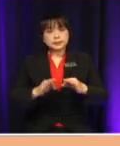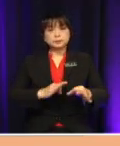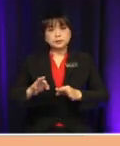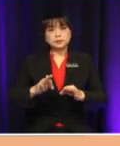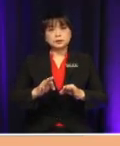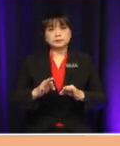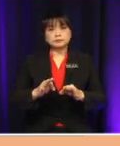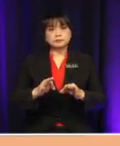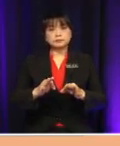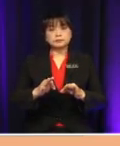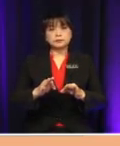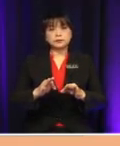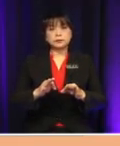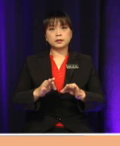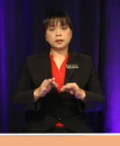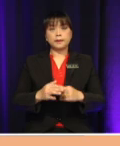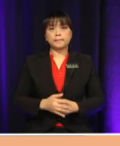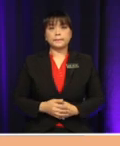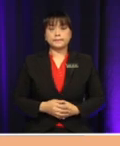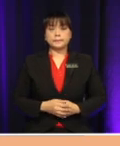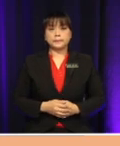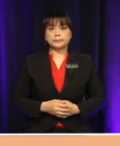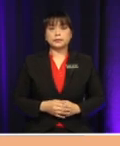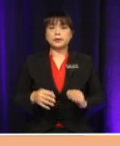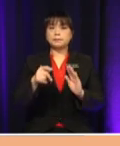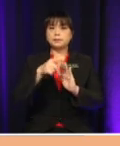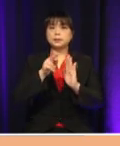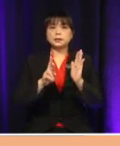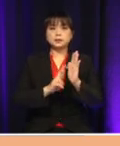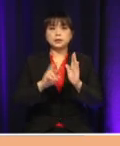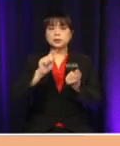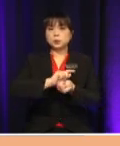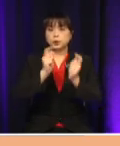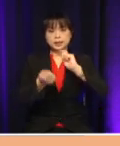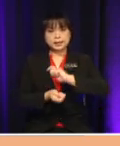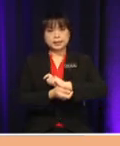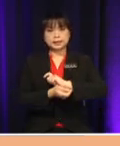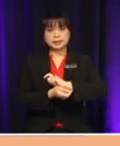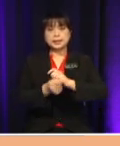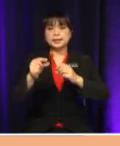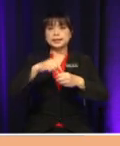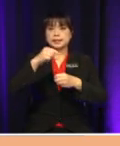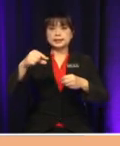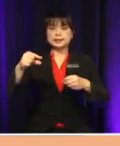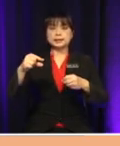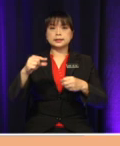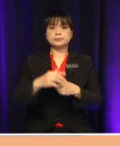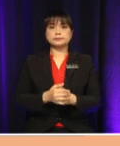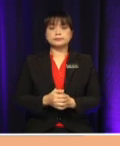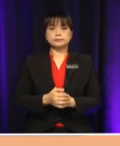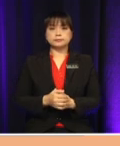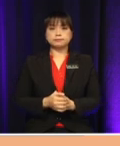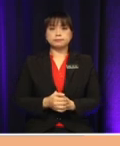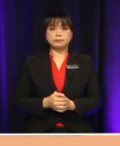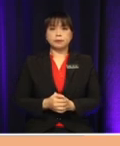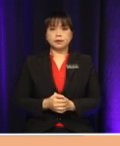sudah tinggi sedikit panasnya ya pertukaran gas respirasi antara elips dan kapilari darah Oke so